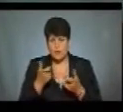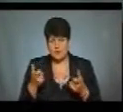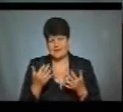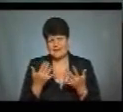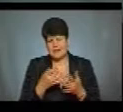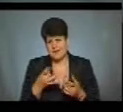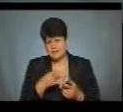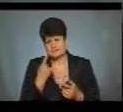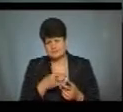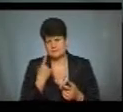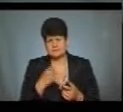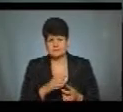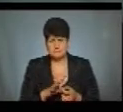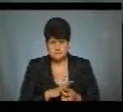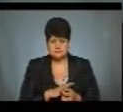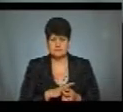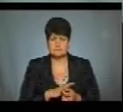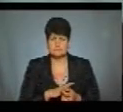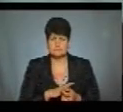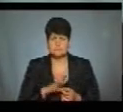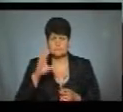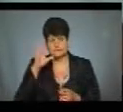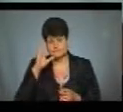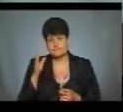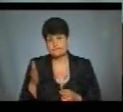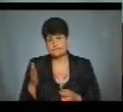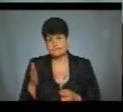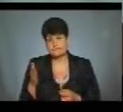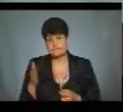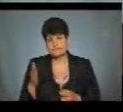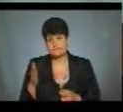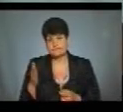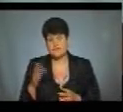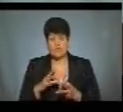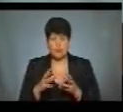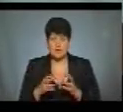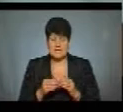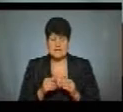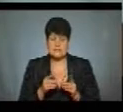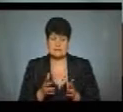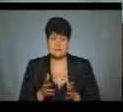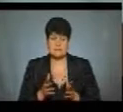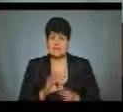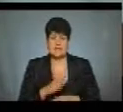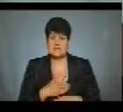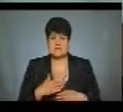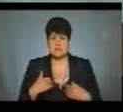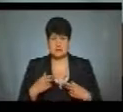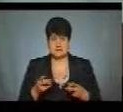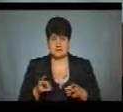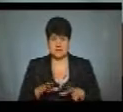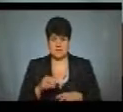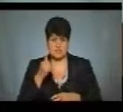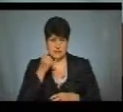і він виявив, в принципі, він не захотів залишати